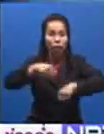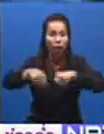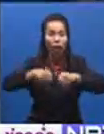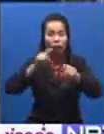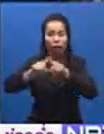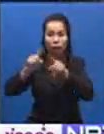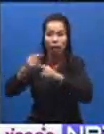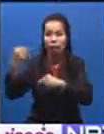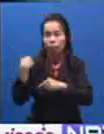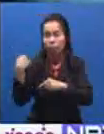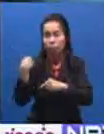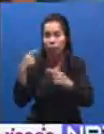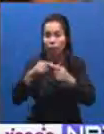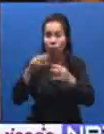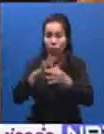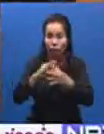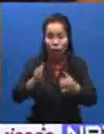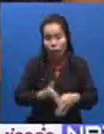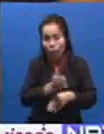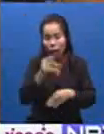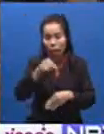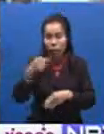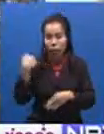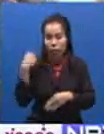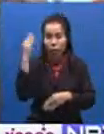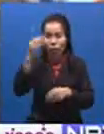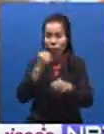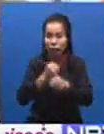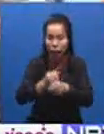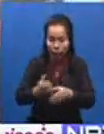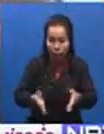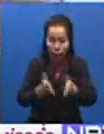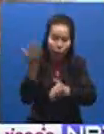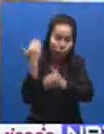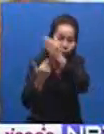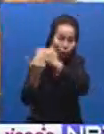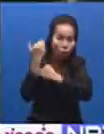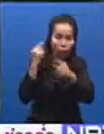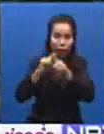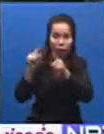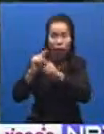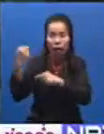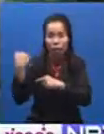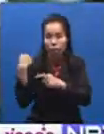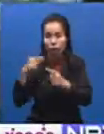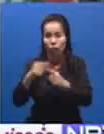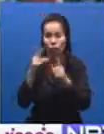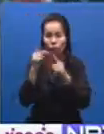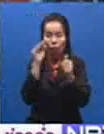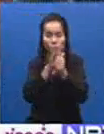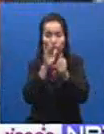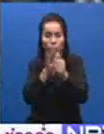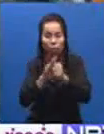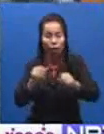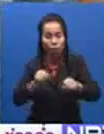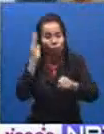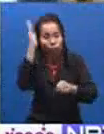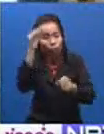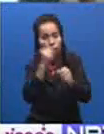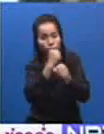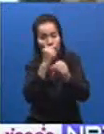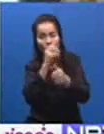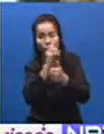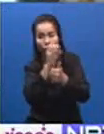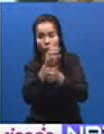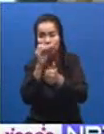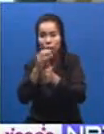ริมสร้างให้เยาวชนได้เรียนรู้สถานที่ทางประวัติศาสตร์เพื่อฝึกฝนเป็นมรรคุเทศน้อยในอนาคต ผ